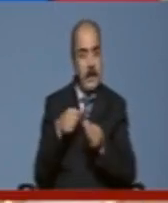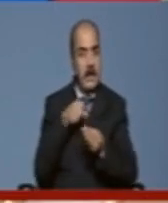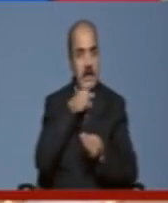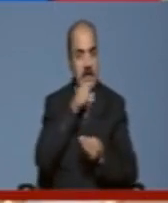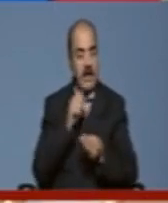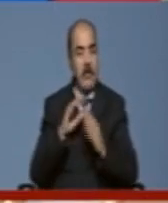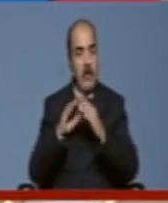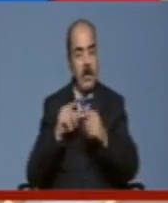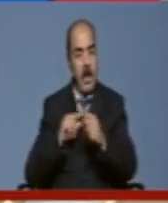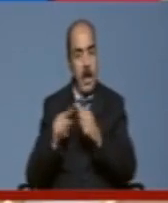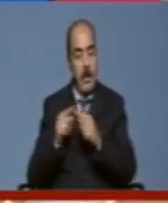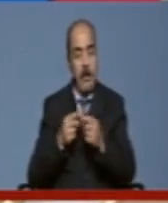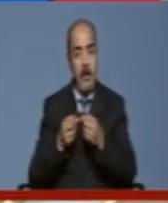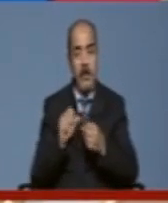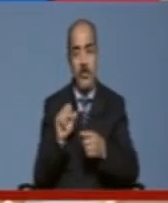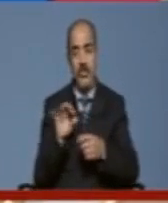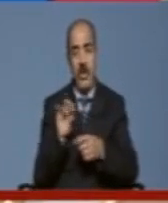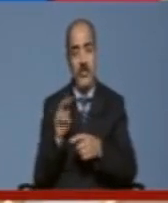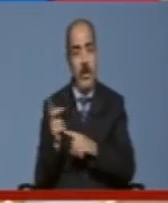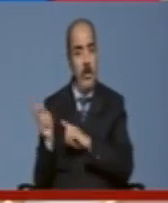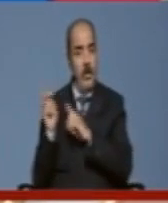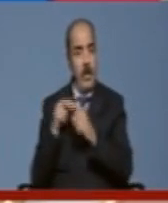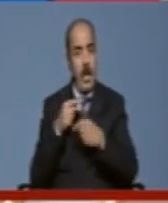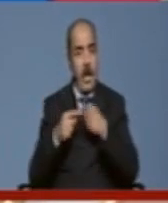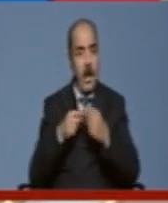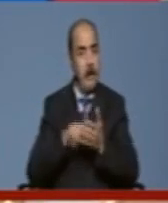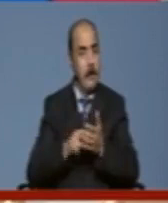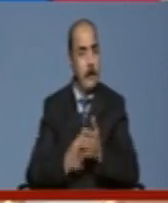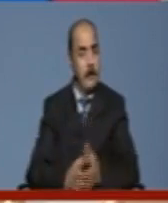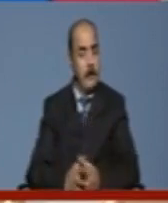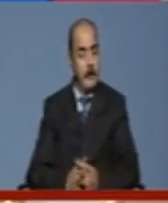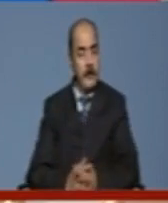منذ بضعة شهور كنا نتكلم عن